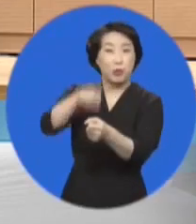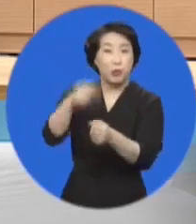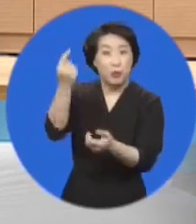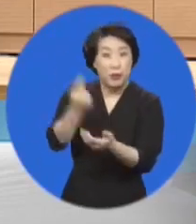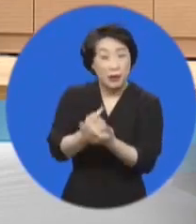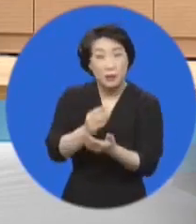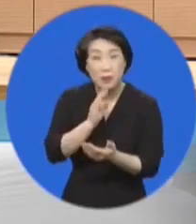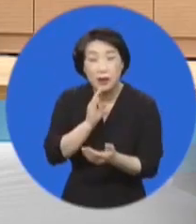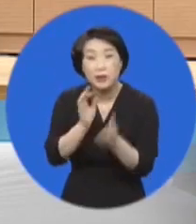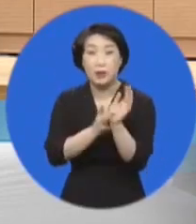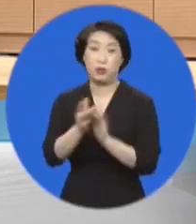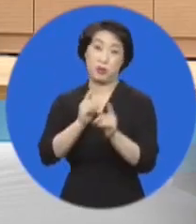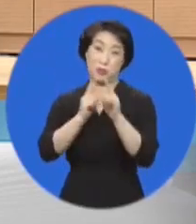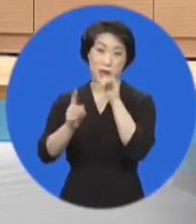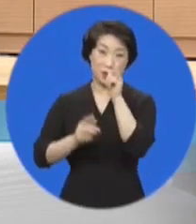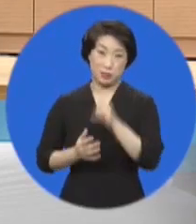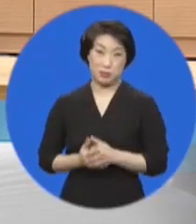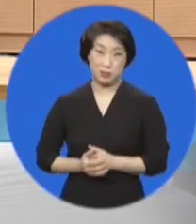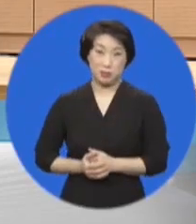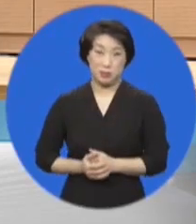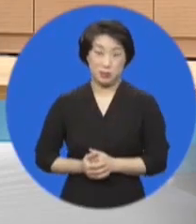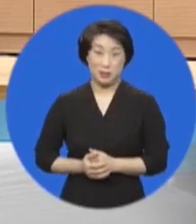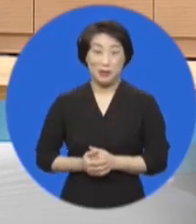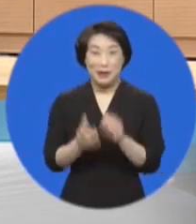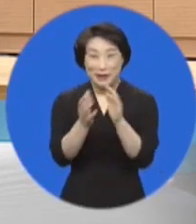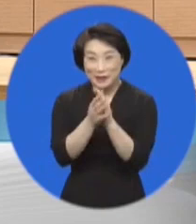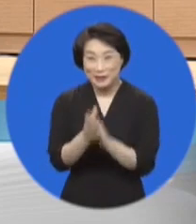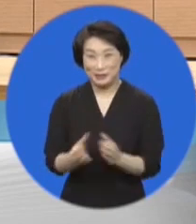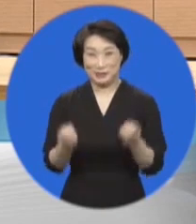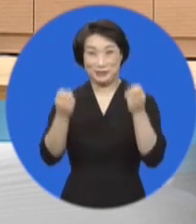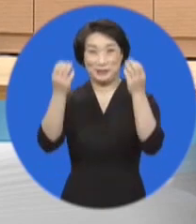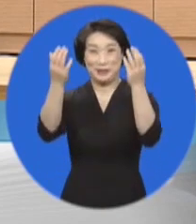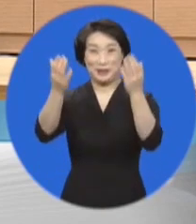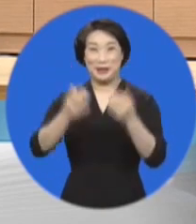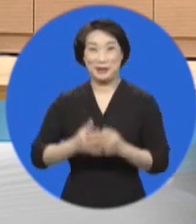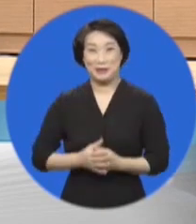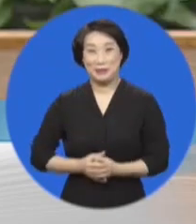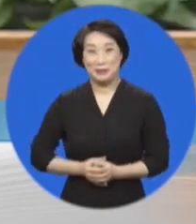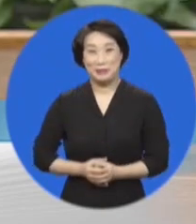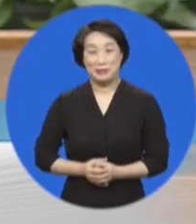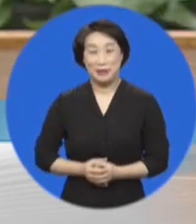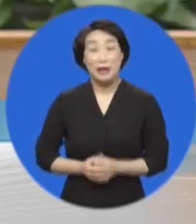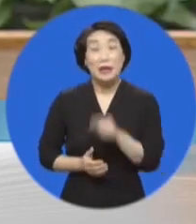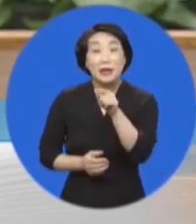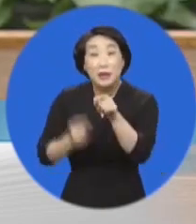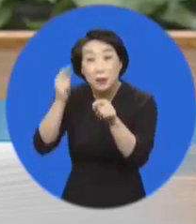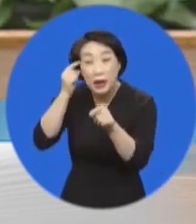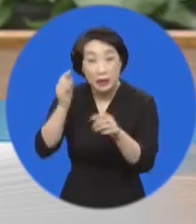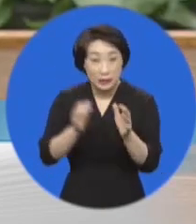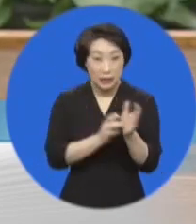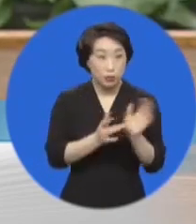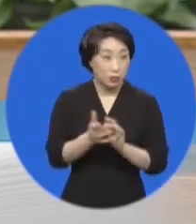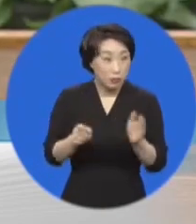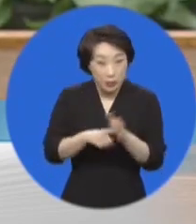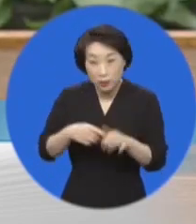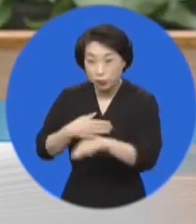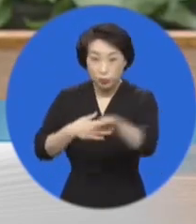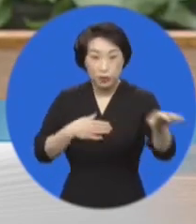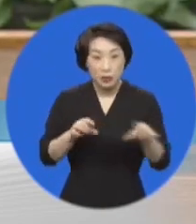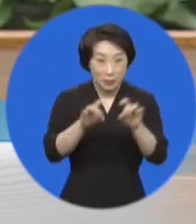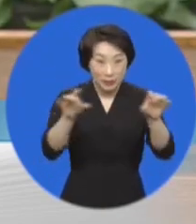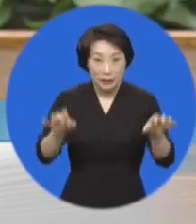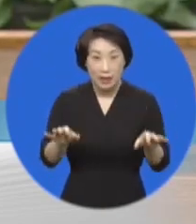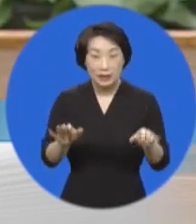예수님 말씀하셨습니다. 할렐루야. 이는 저를 믿는 자마다